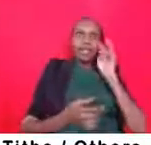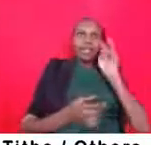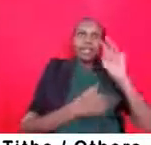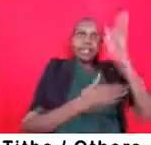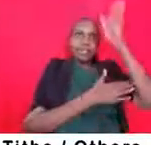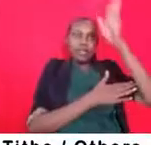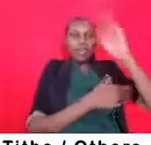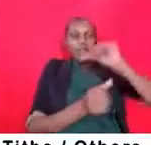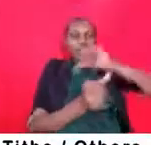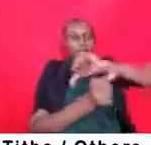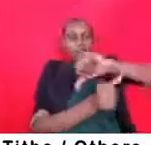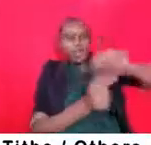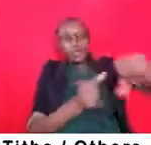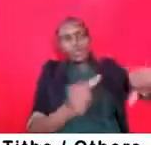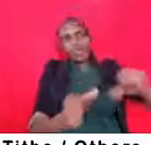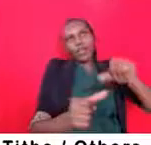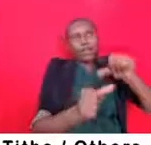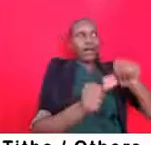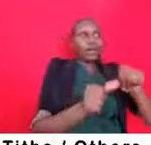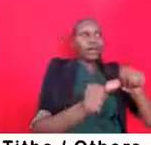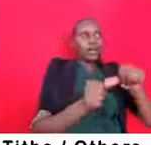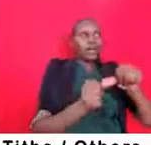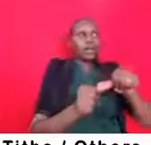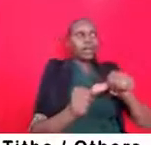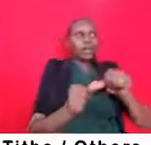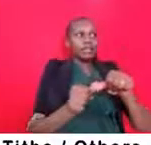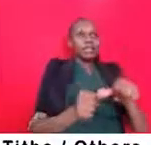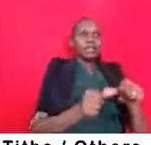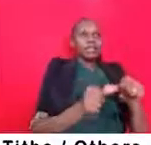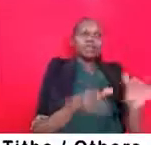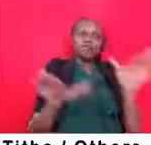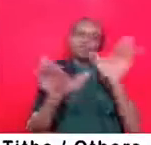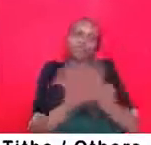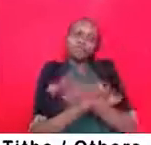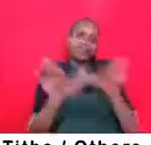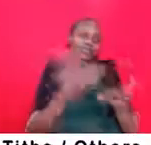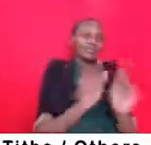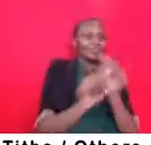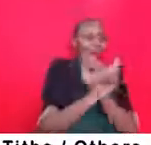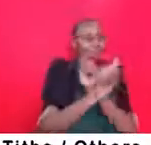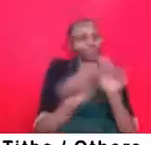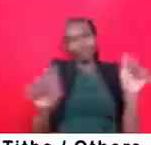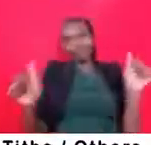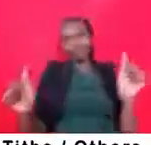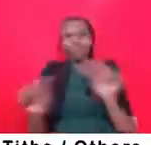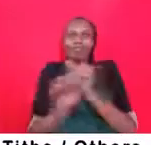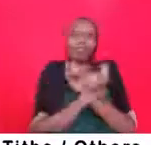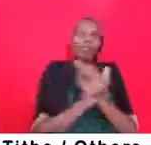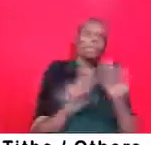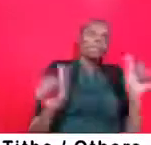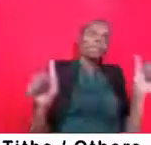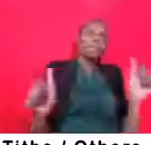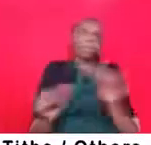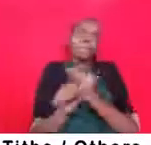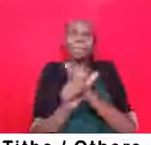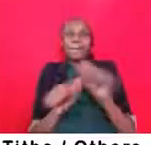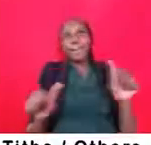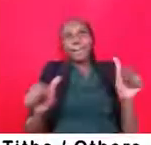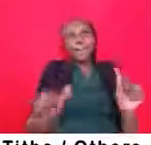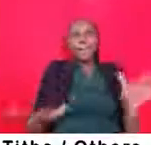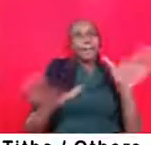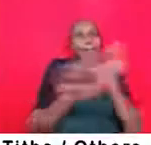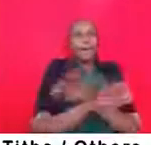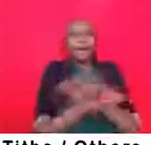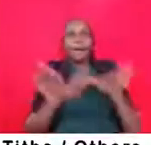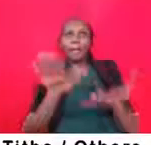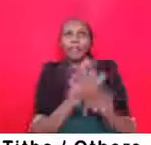I have seen my God turn it around. Mambo sawa, mambo sawa sawa.